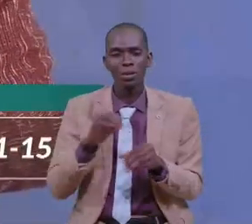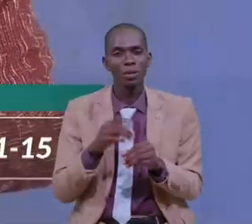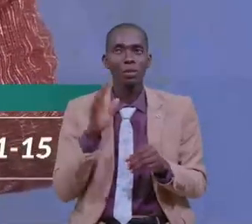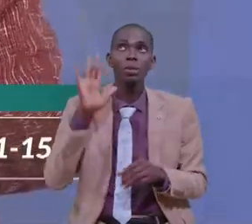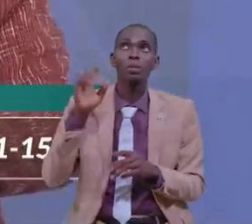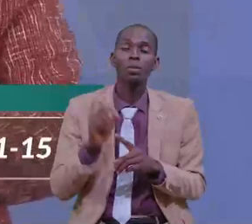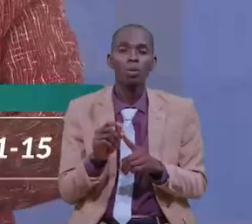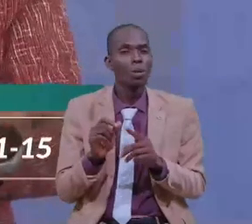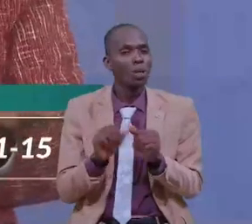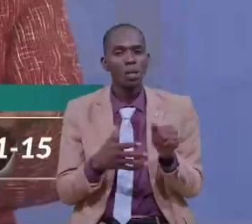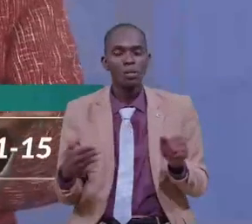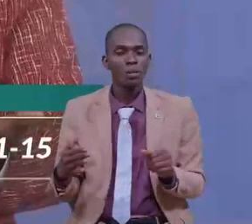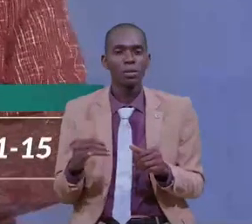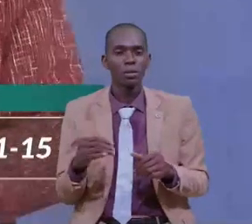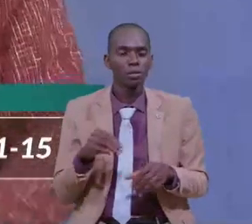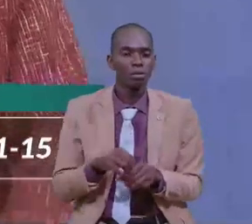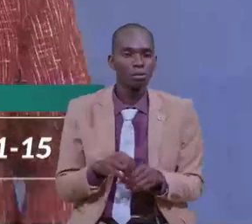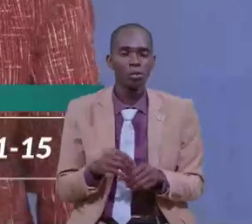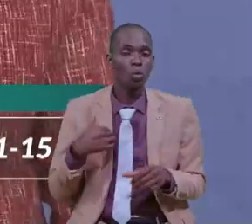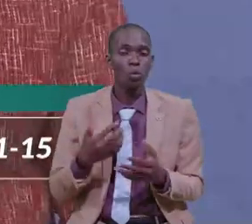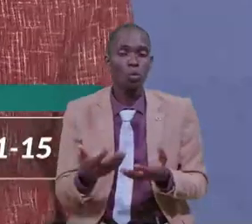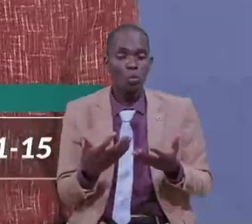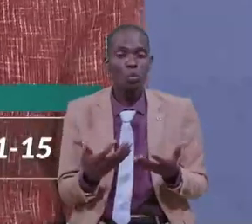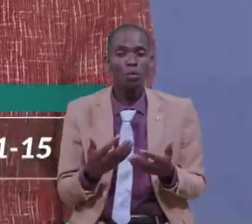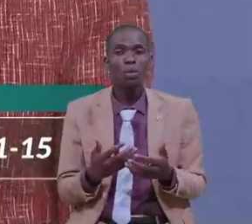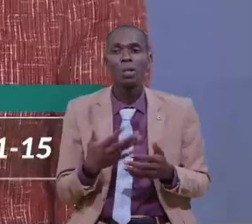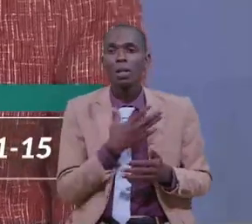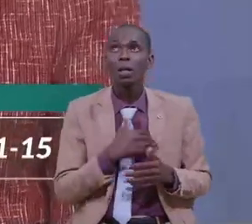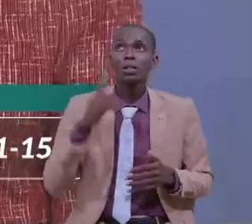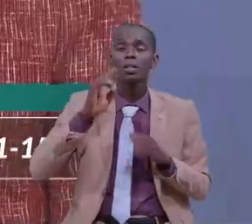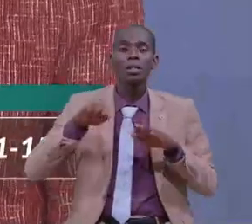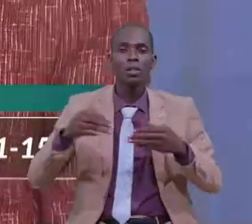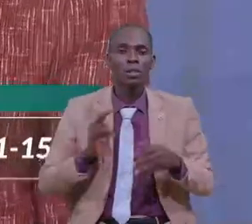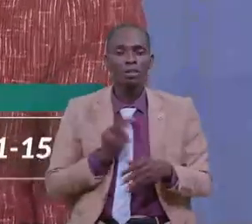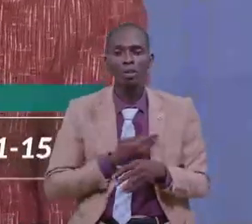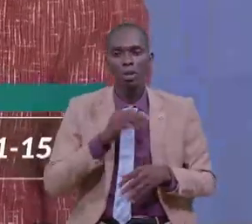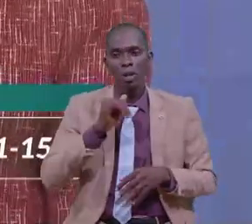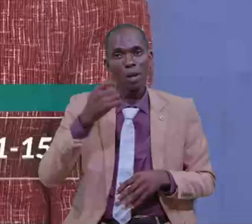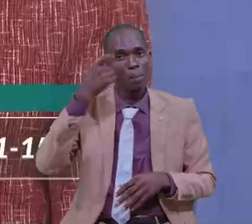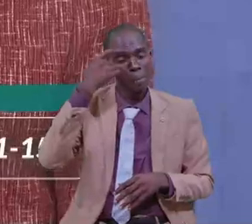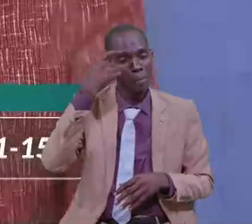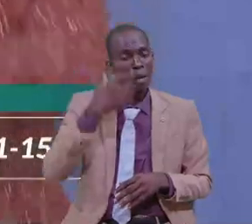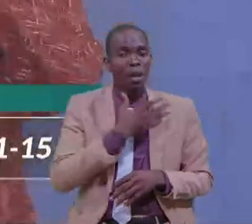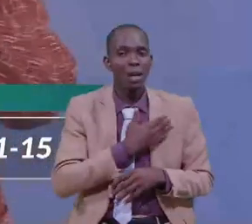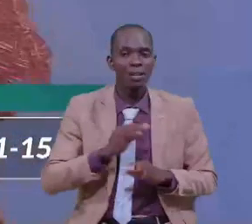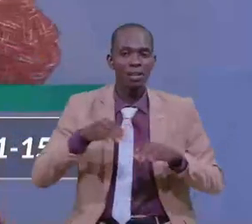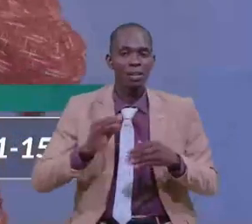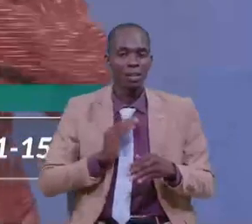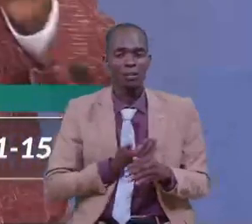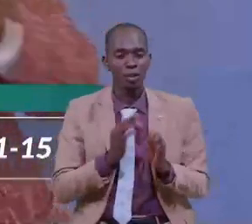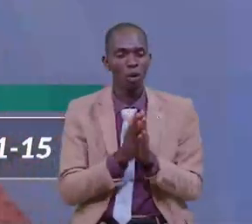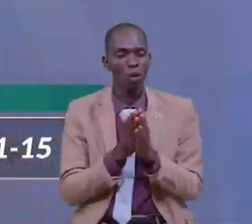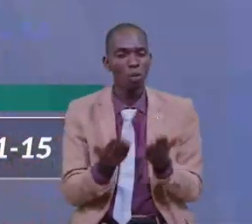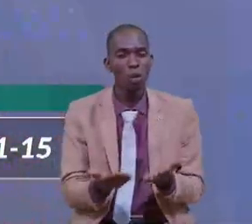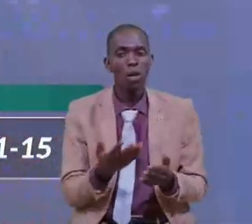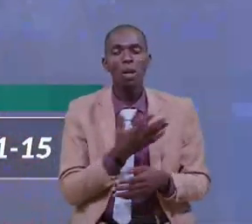le monde et tout ce qui est dans le monde, tout ce qui est désirable, tout ce dont nous avons besoin, et nous a donné un cerveau. Il nous a donné